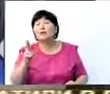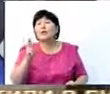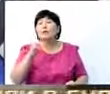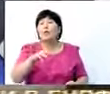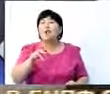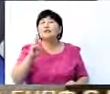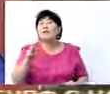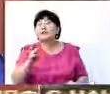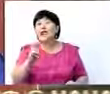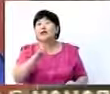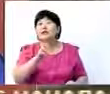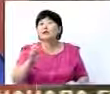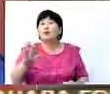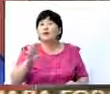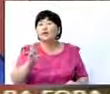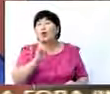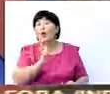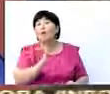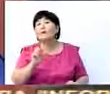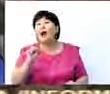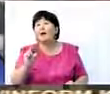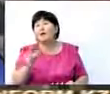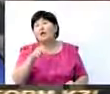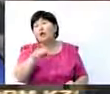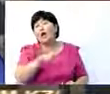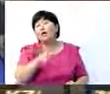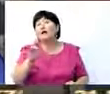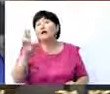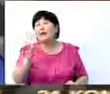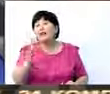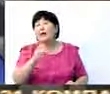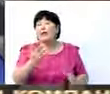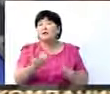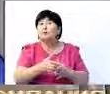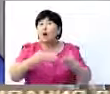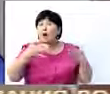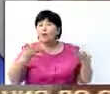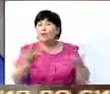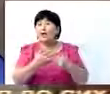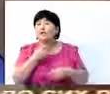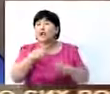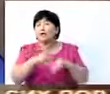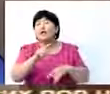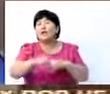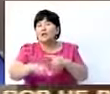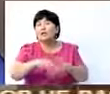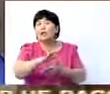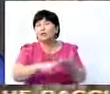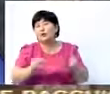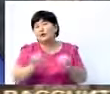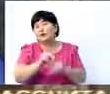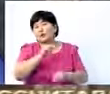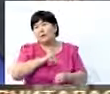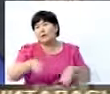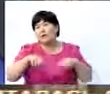Мухаммедали Жусуп, Адельбек Бегайдаров, Койшибай Асанов и Дауренбек Насыпбеков набрали наибольшее число голосов и продолжат свои